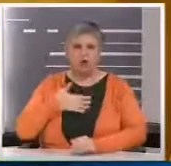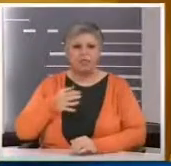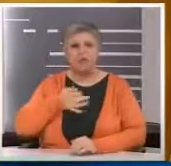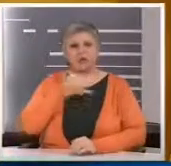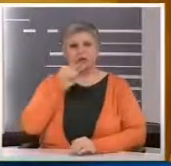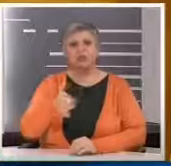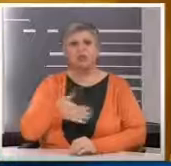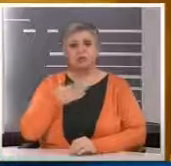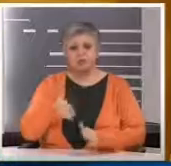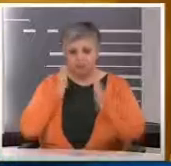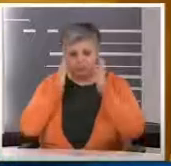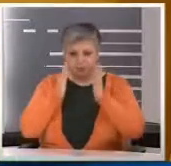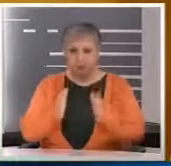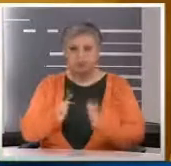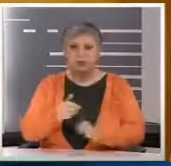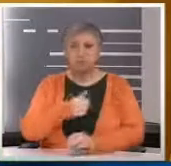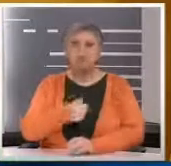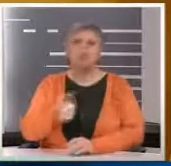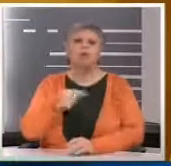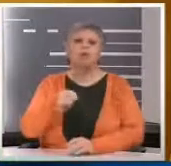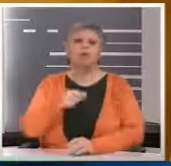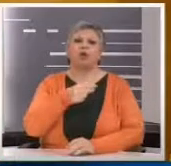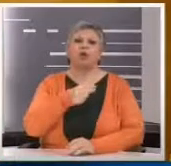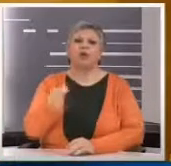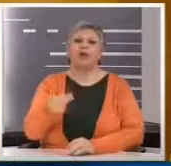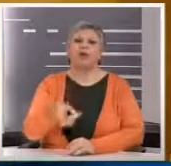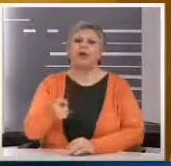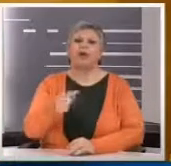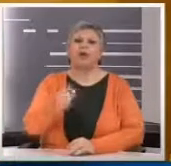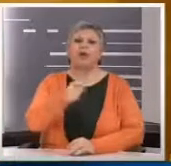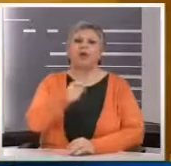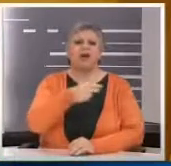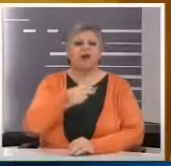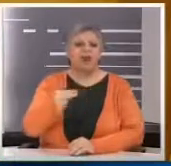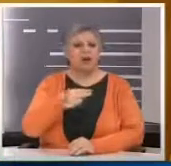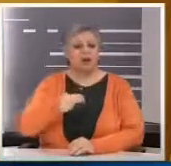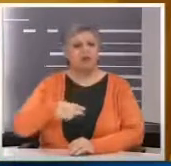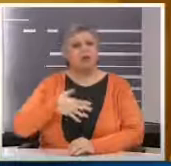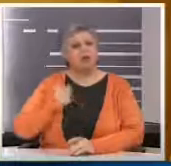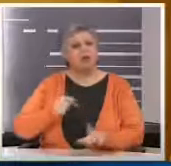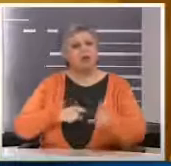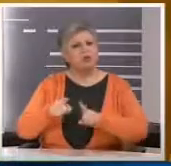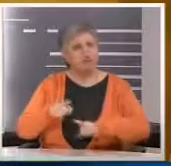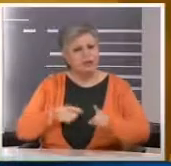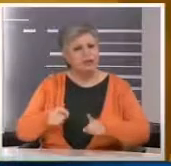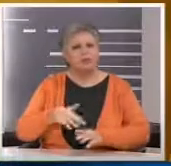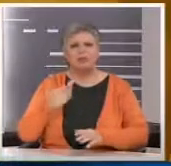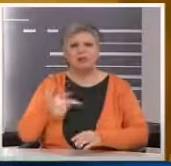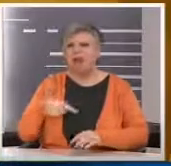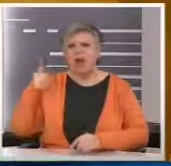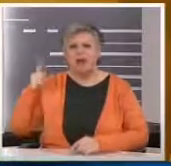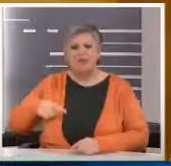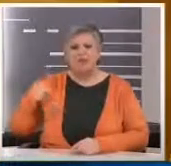σε αυτό το θέμα. Δεν θα μιλήσω για άλλα ζητήματα που αφορούν την επικαιρότητα, πολύ σημαντικά